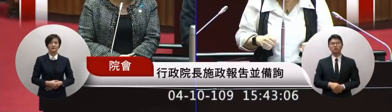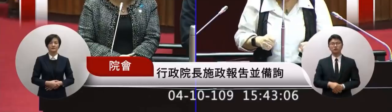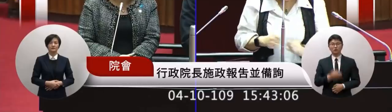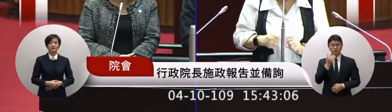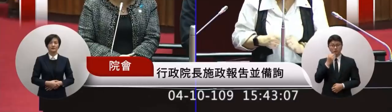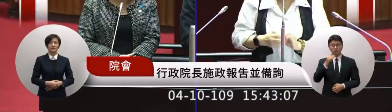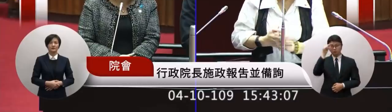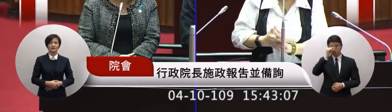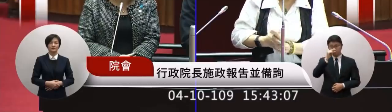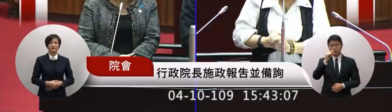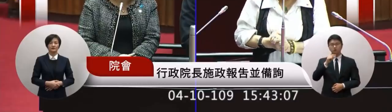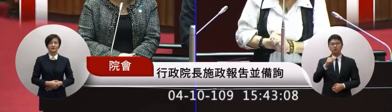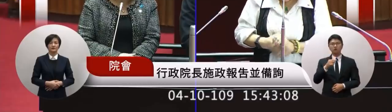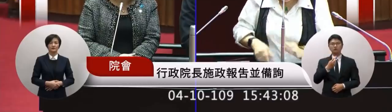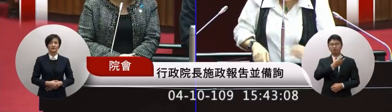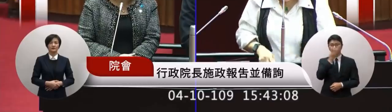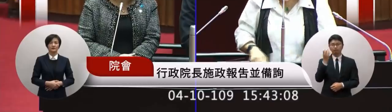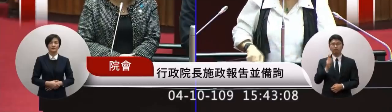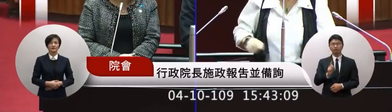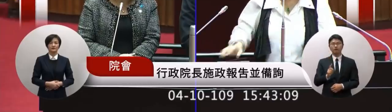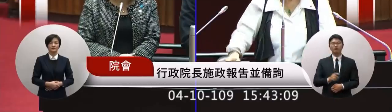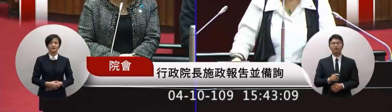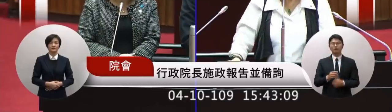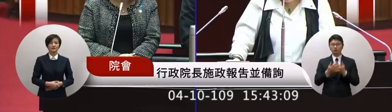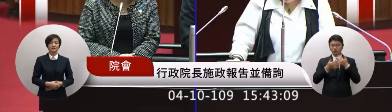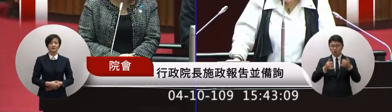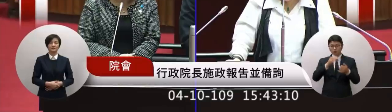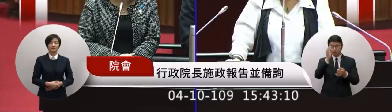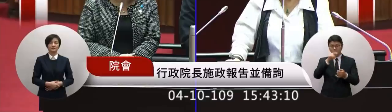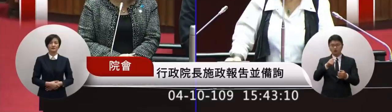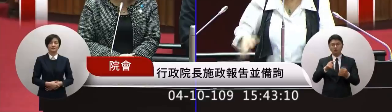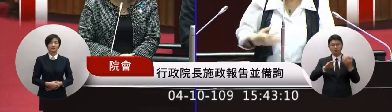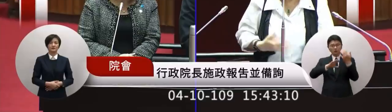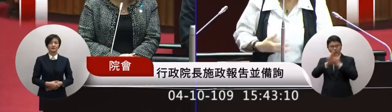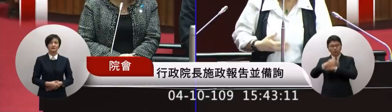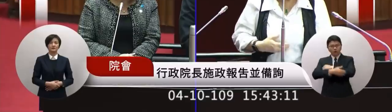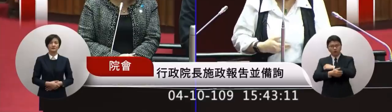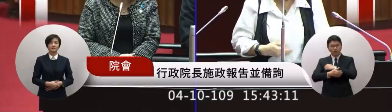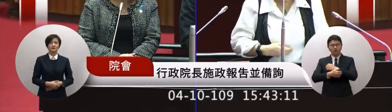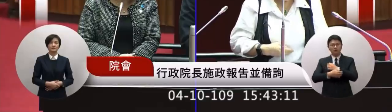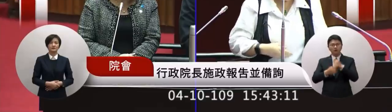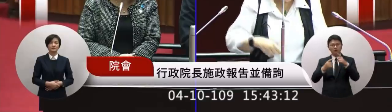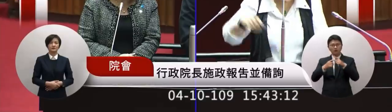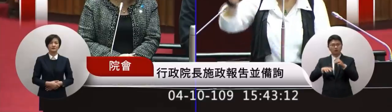下说，哇，那个是这个。外籍移工逃跑，家庭很